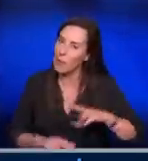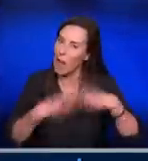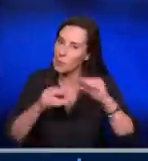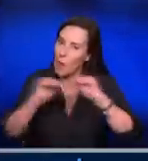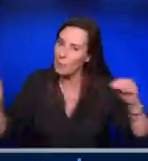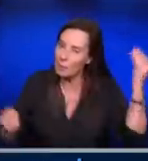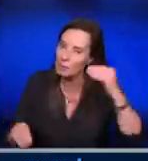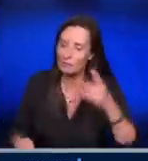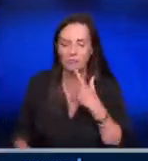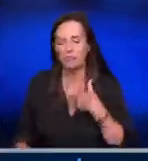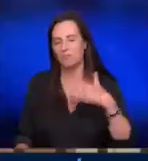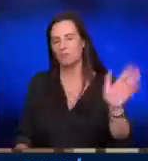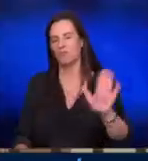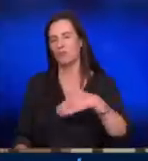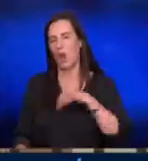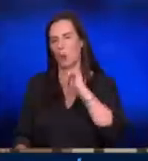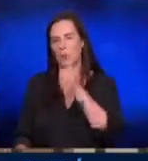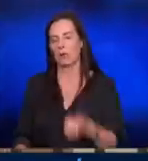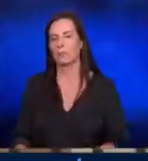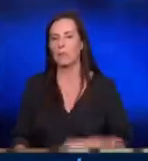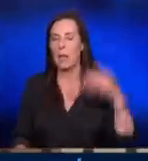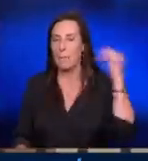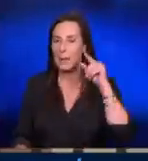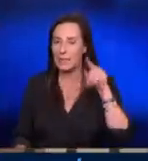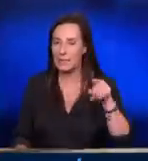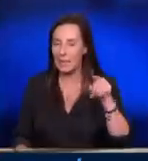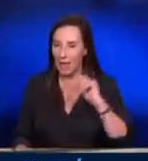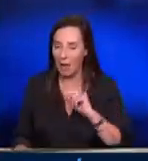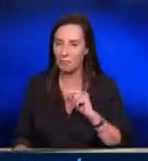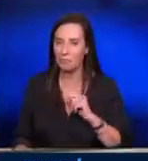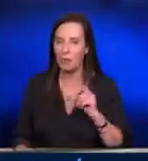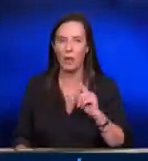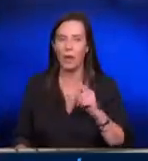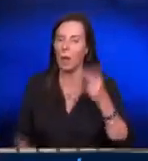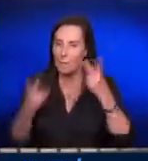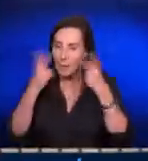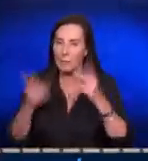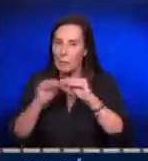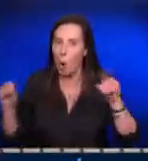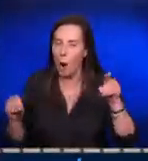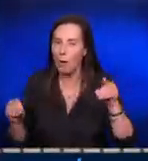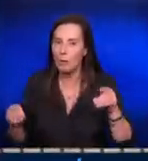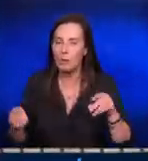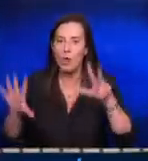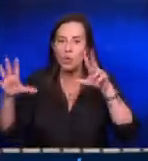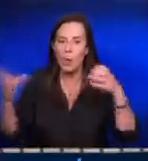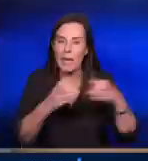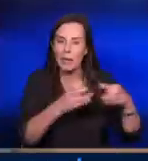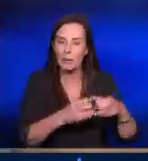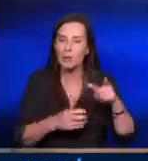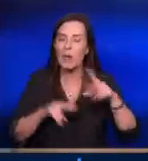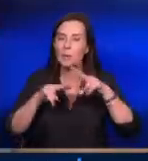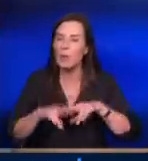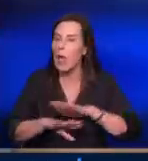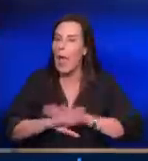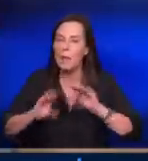זאת לחזור. וסירבתי. בבית ספר אמירים בבאר יעקב לא סתם רודפים אחרי הילה. 8 כיתות שם נותרו